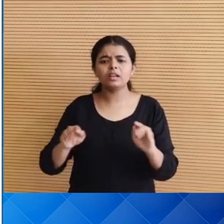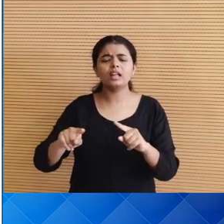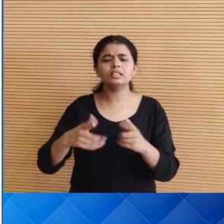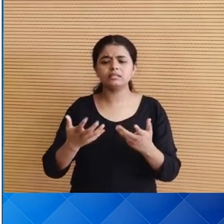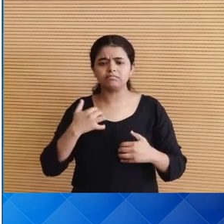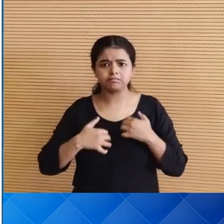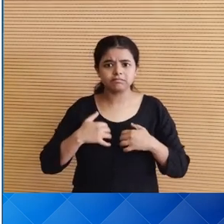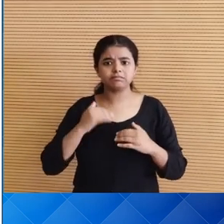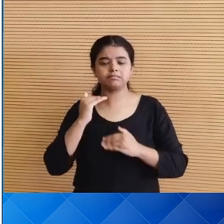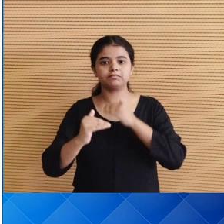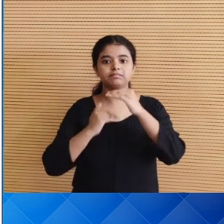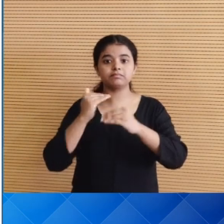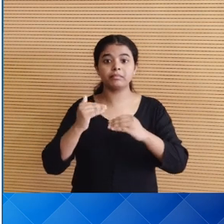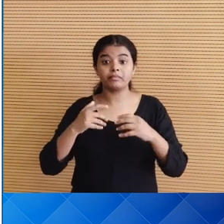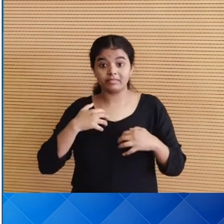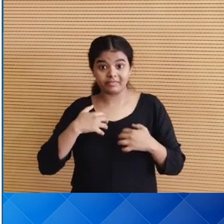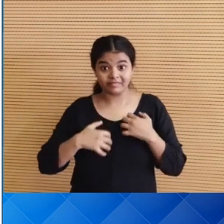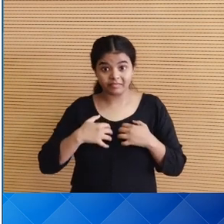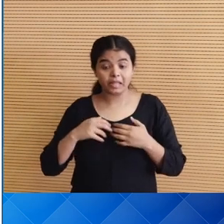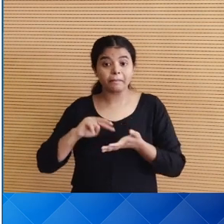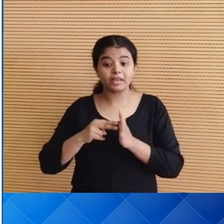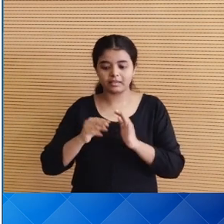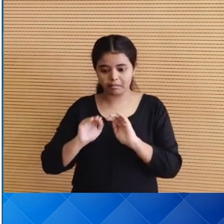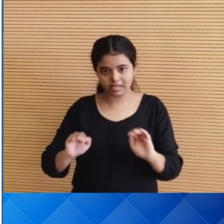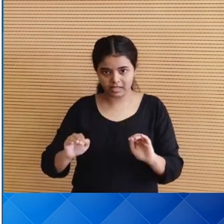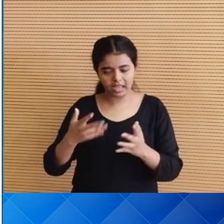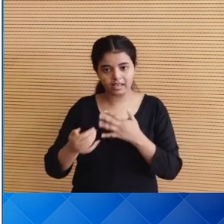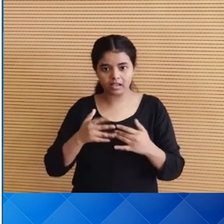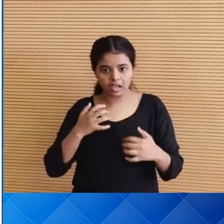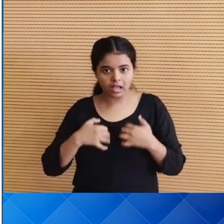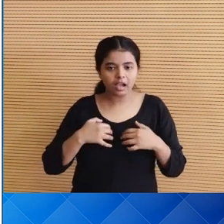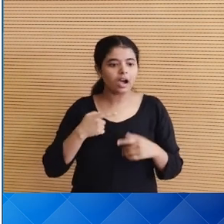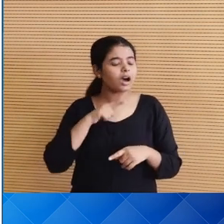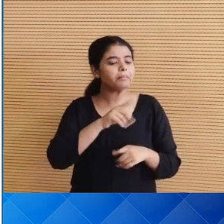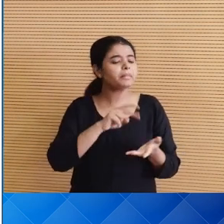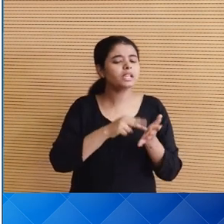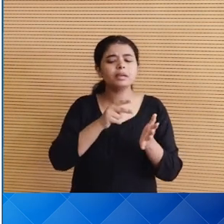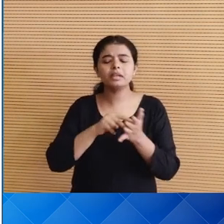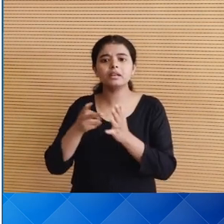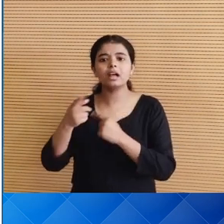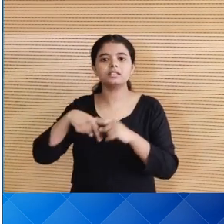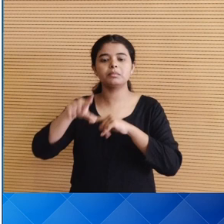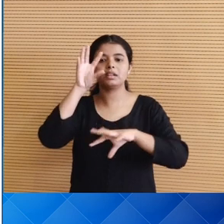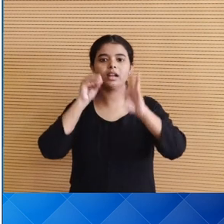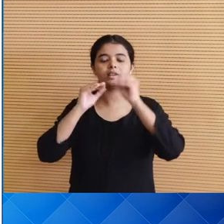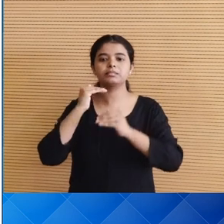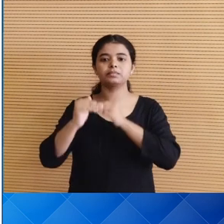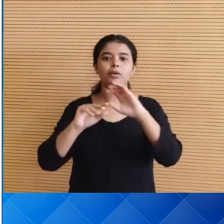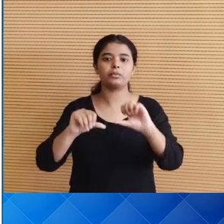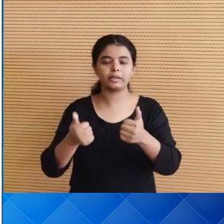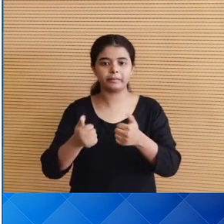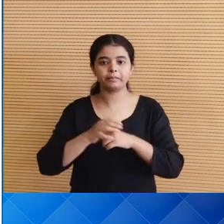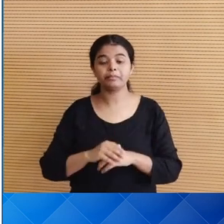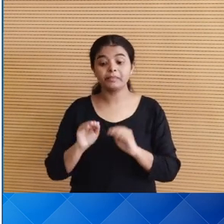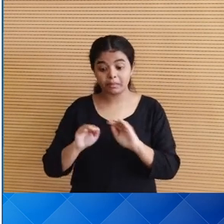curiosity, because a curious child later on becomes an involved learner. So that's very important.